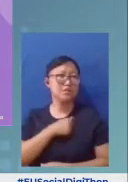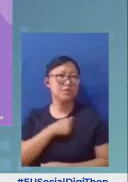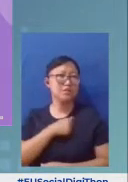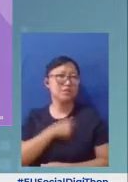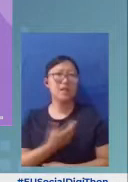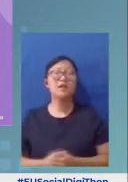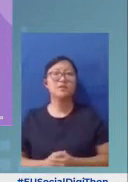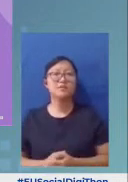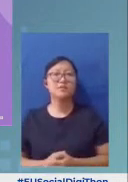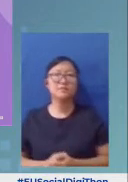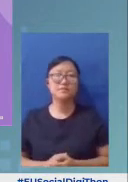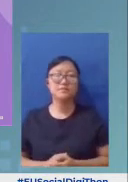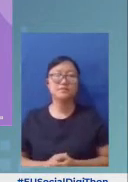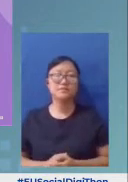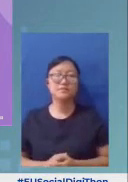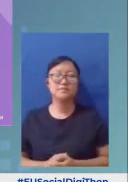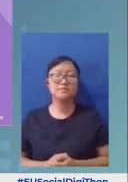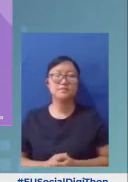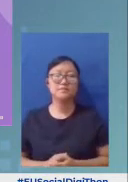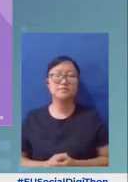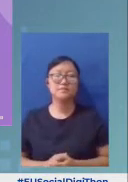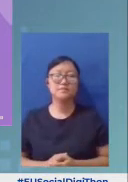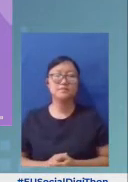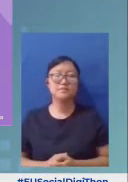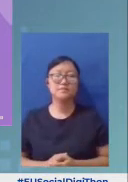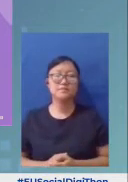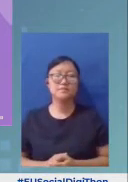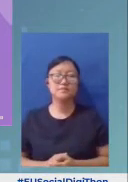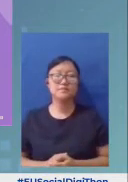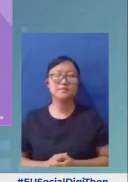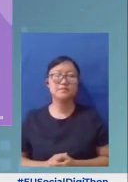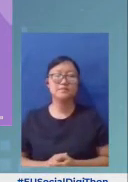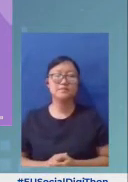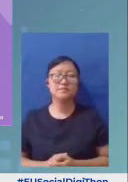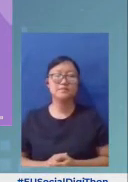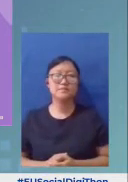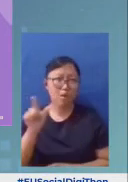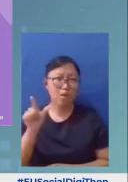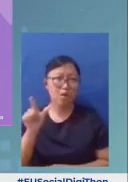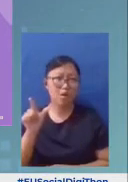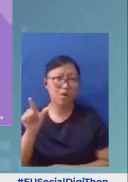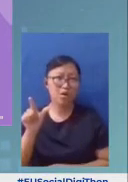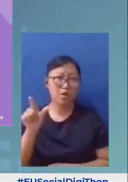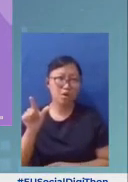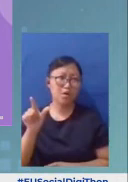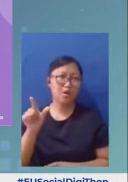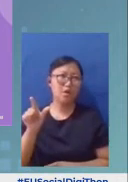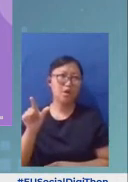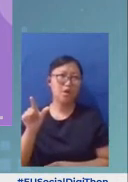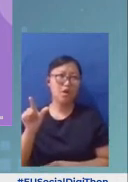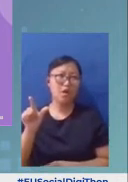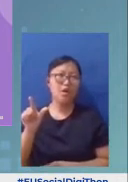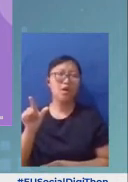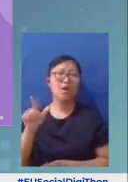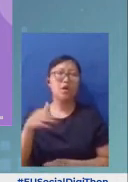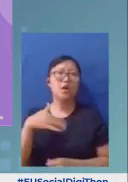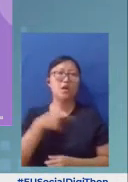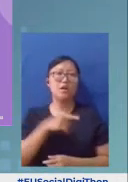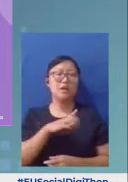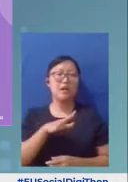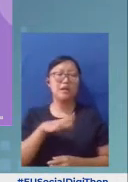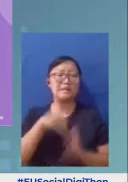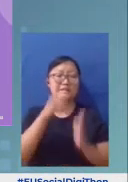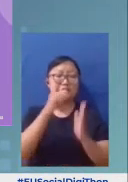misalnya kita dibully, mendapatkan cyberbullying di Instagram. Kita bisa melaporkan loh ke Instagram.